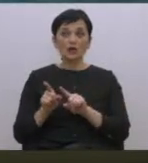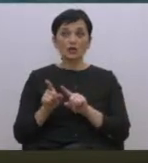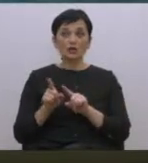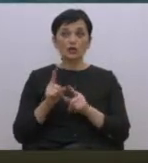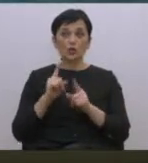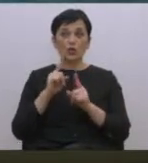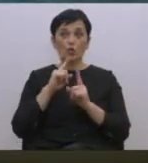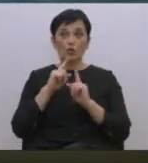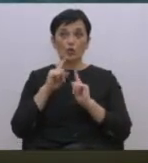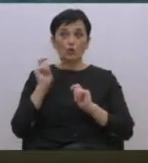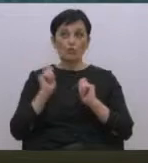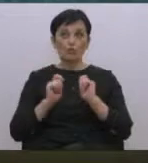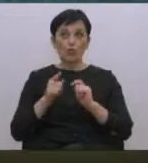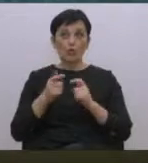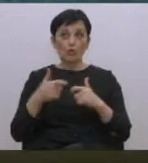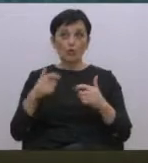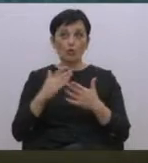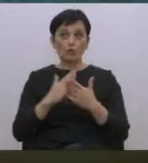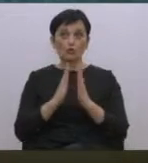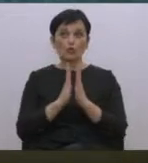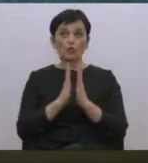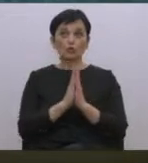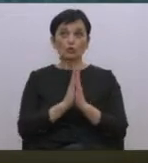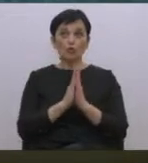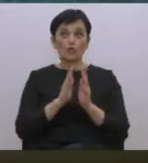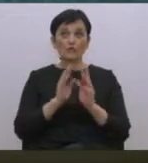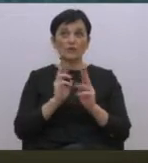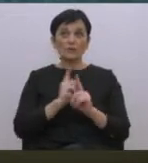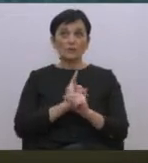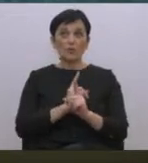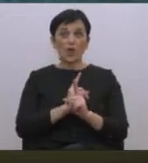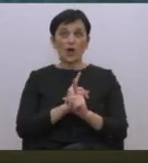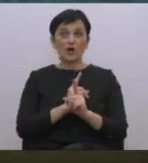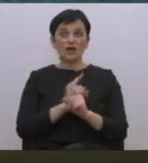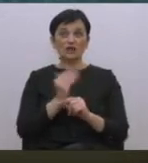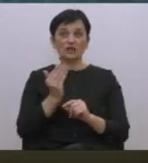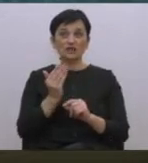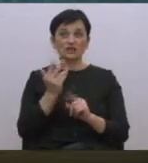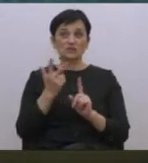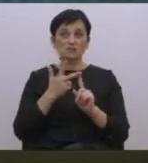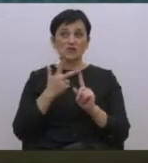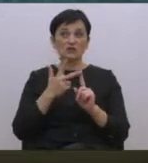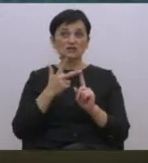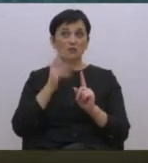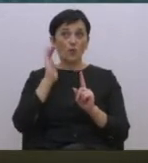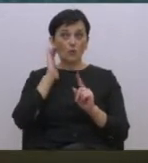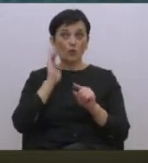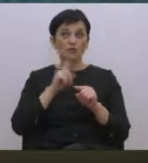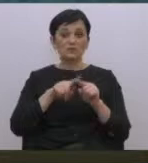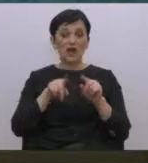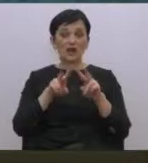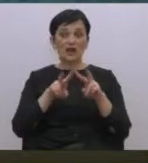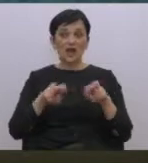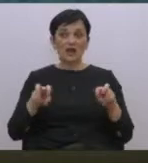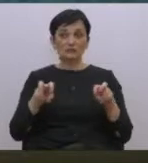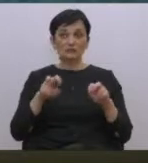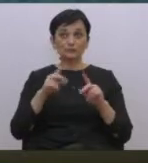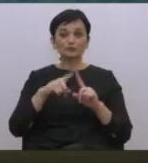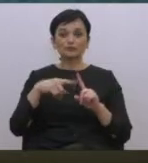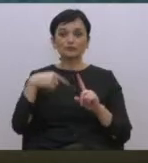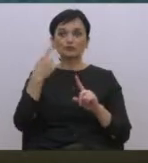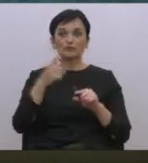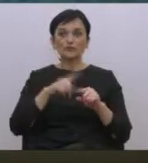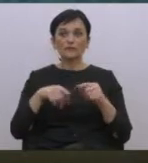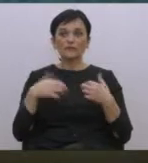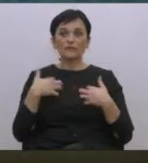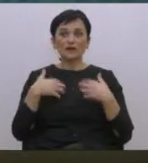Porumi, Hlova, ministrul Moad Gilendor, am mesaj mosmenari, am alevi canumihilat, am ieșit, da, care